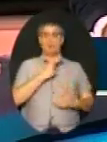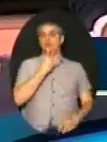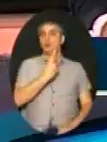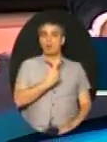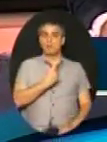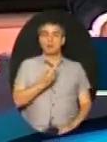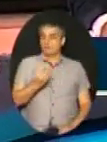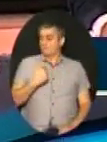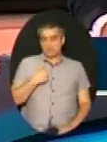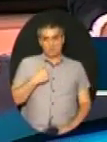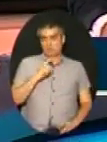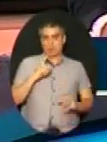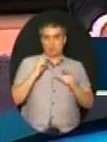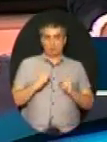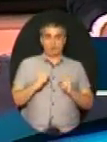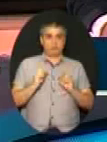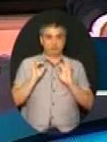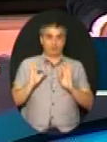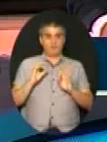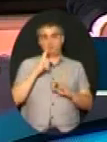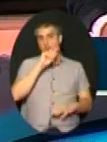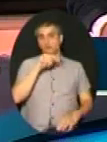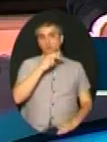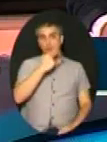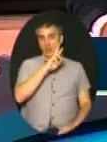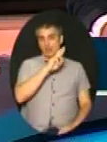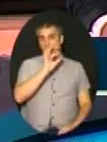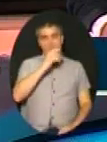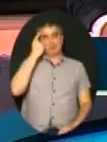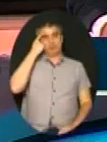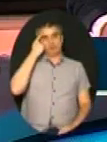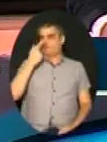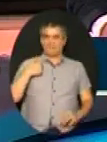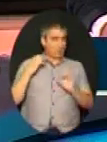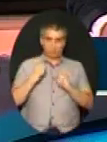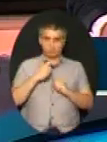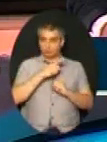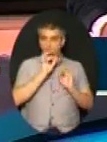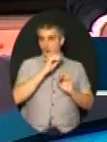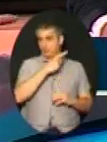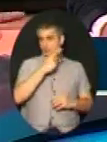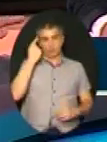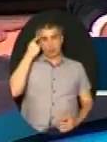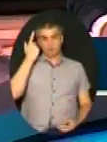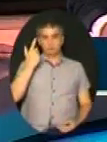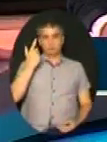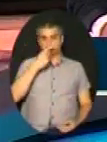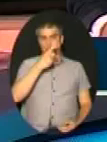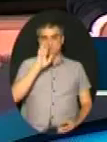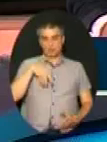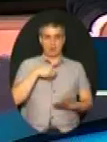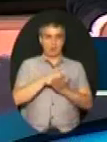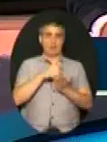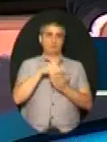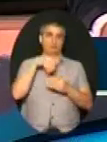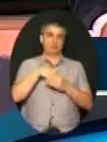הדברים, ואני לא בטוחה שבאמת זוהר, באמת חושב, ואני לא בטוחה שבאמת זוהר, חושב שהוא יכול